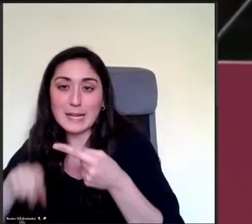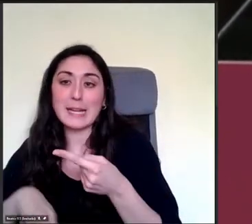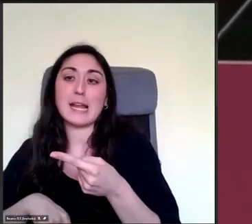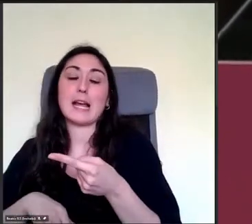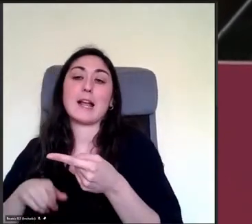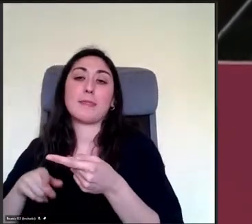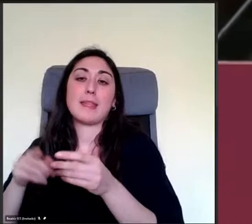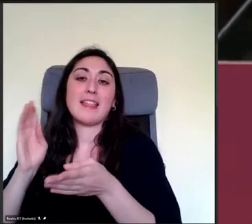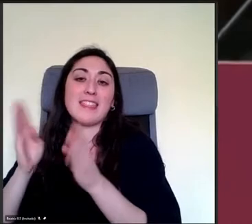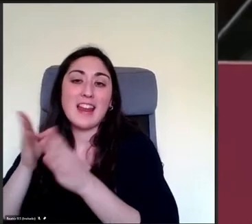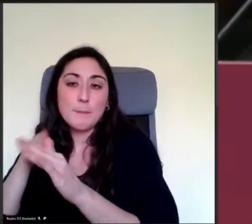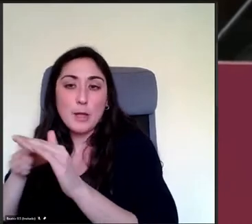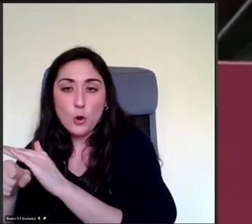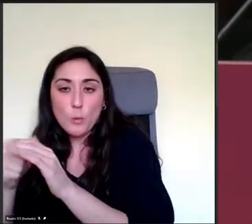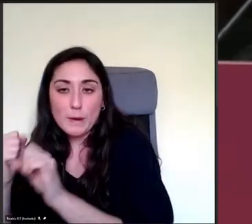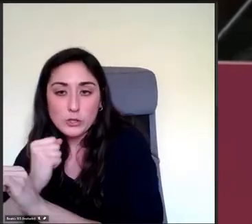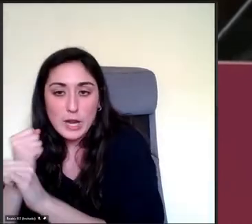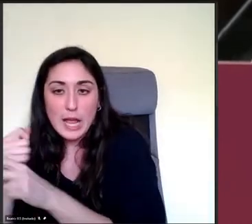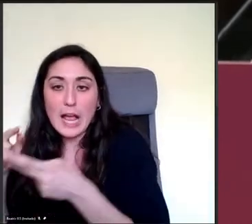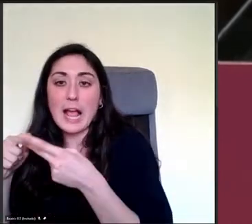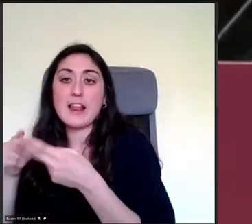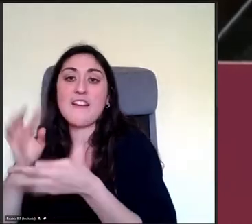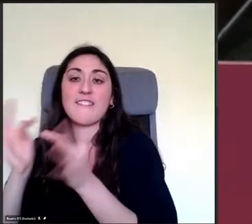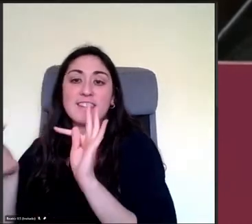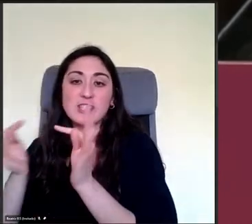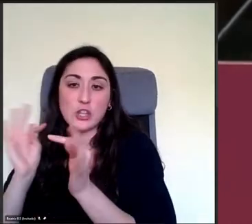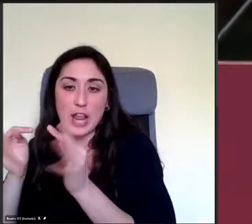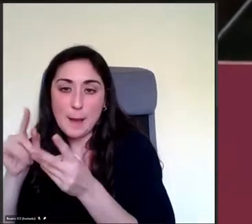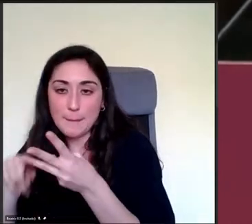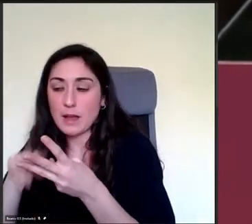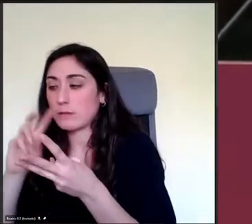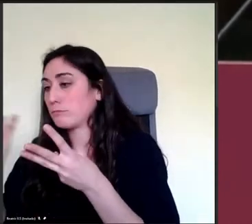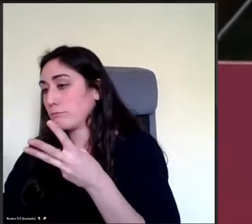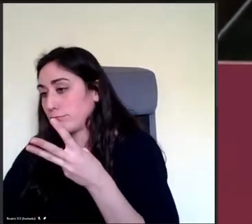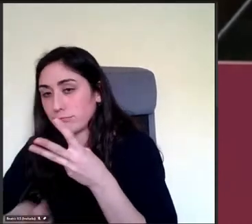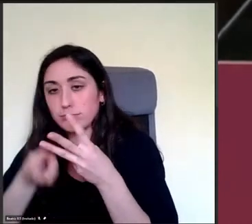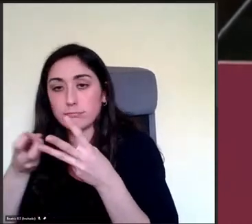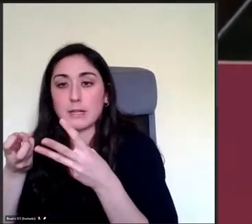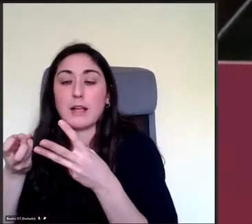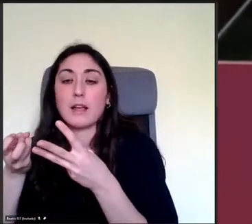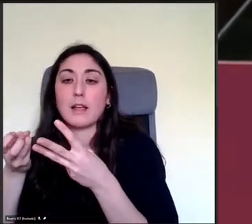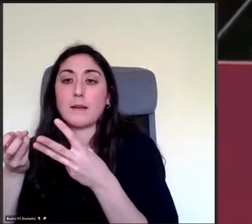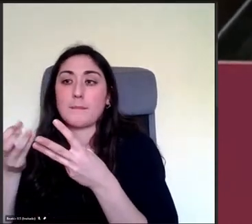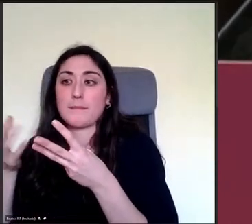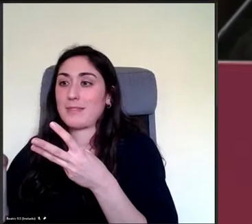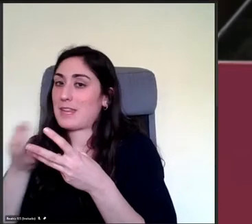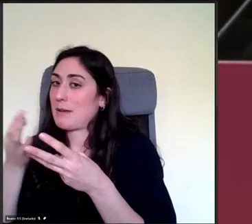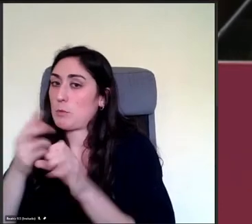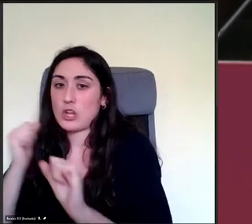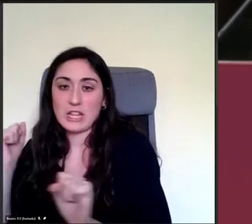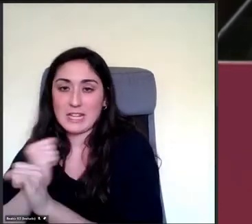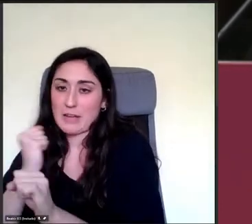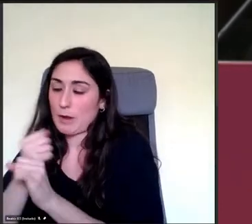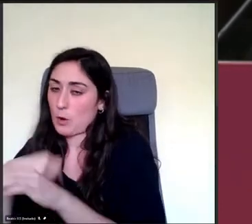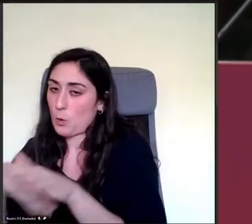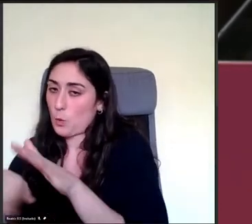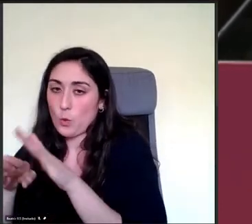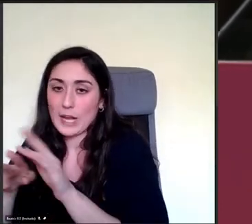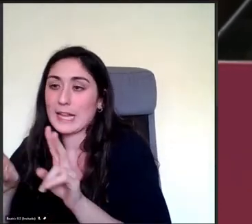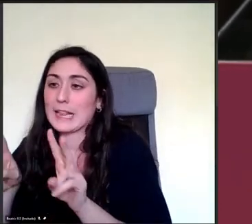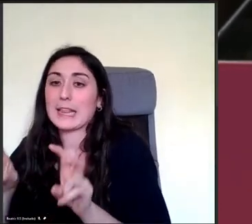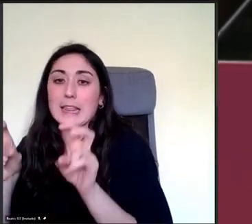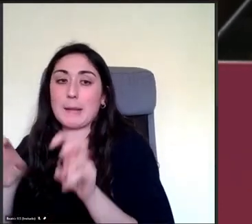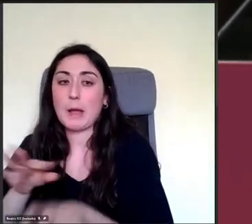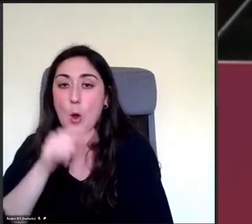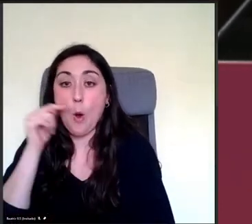ocupacional, la fisioteràpia, etc., tenim una tasca important en la incorporació